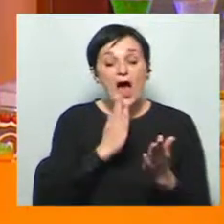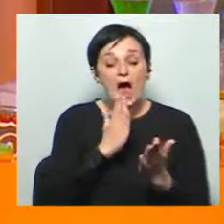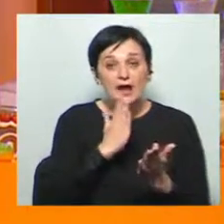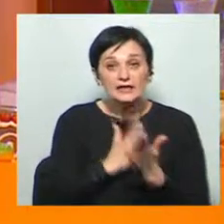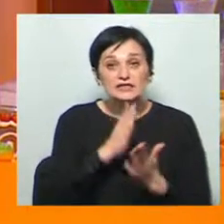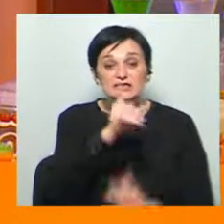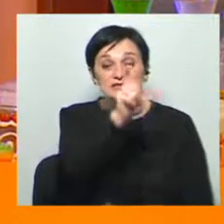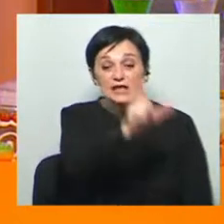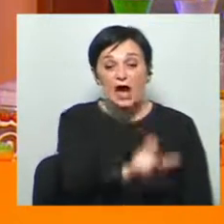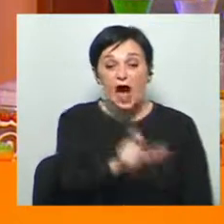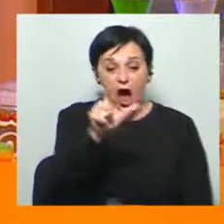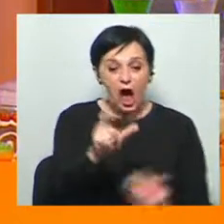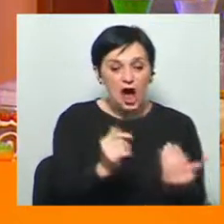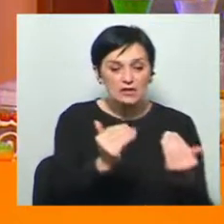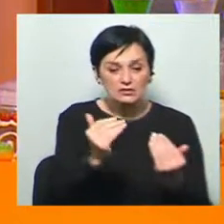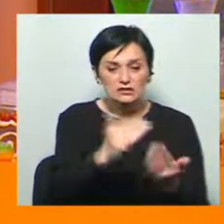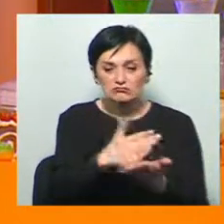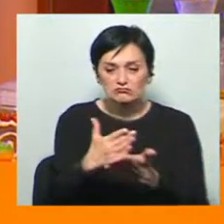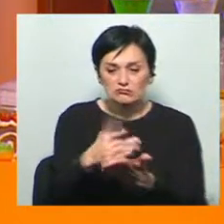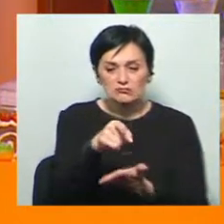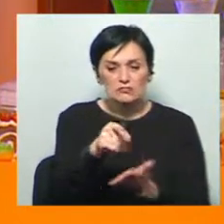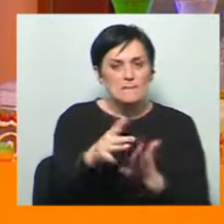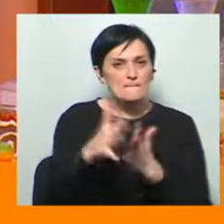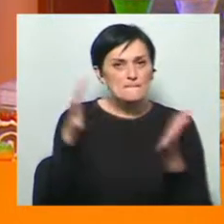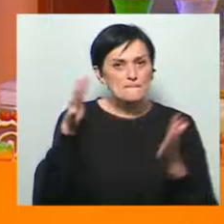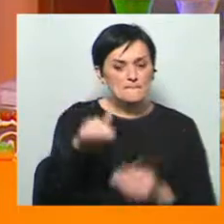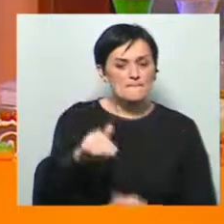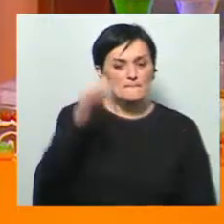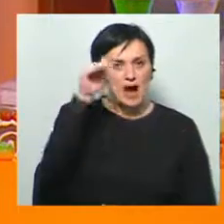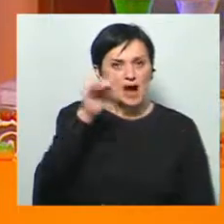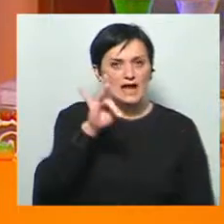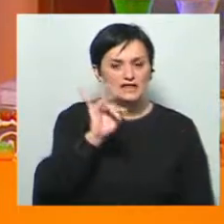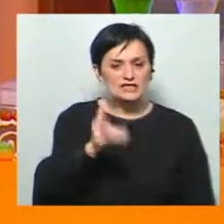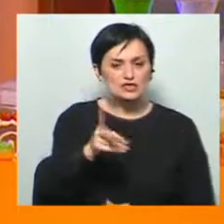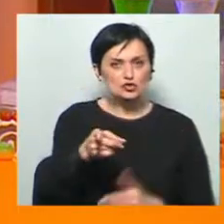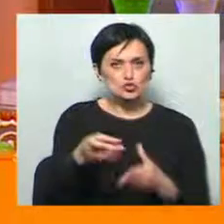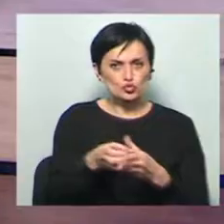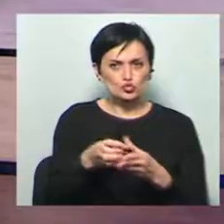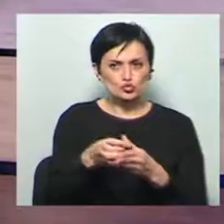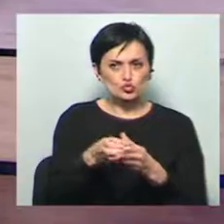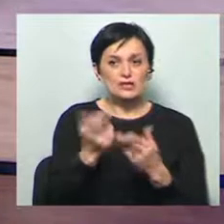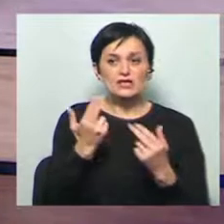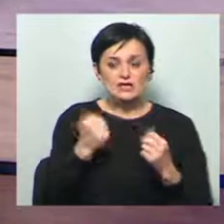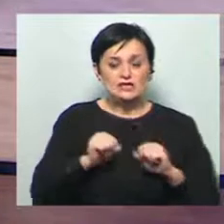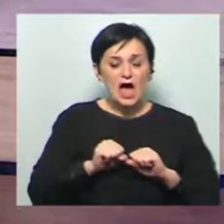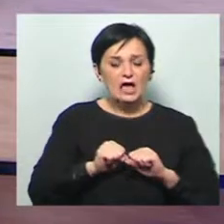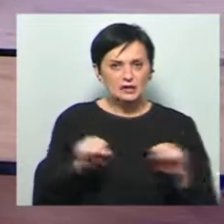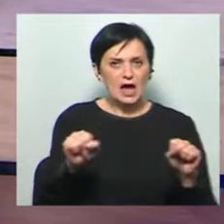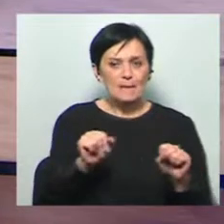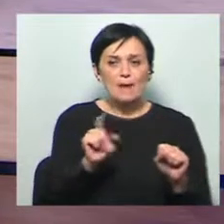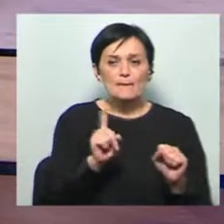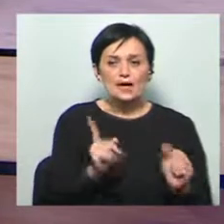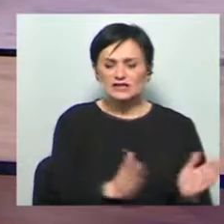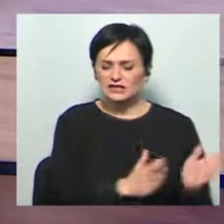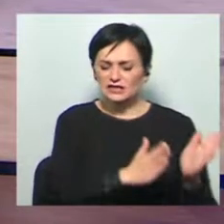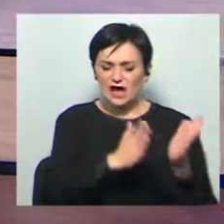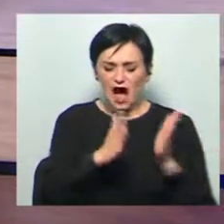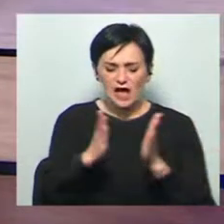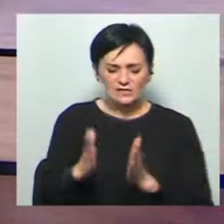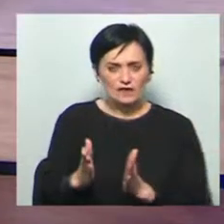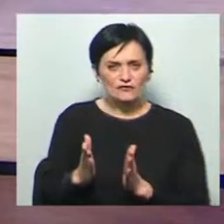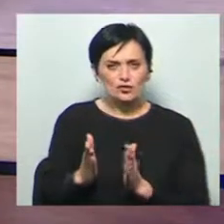კატეგორია ადამიანების, ვისთვისაც მაღალი რისკის ჯგუფი შეიძლება იყოს ეს პროდუქტები და თამამად გადავიტანოთ ყოველივე